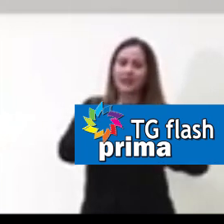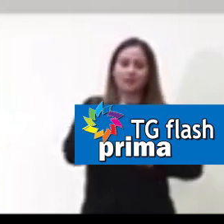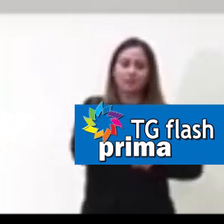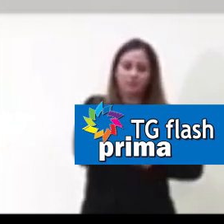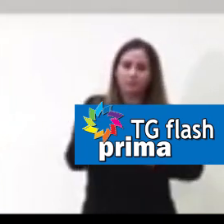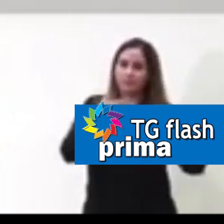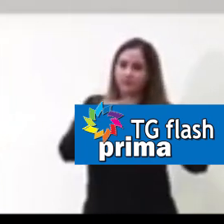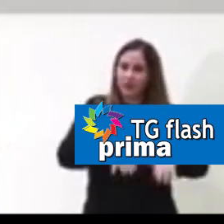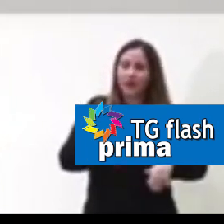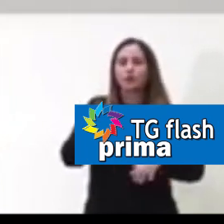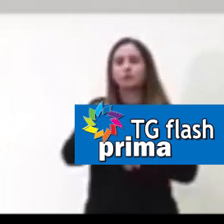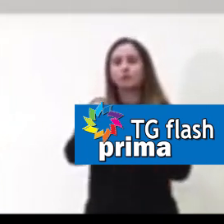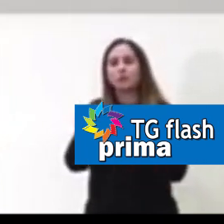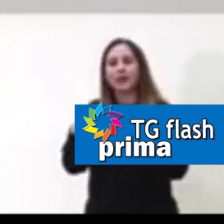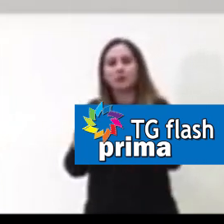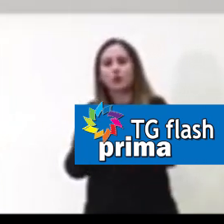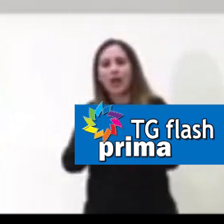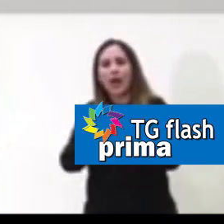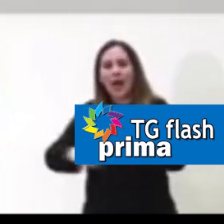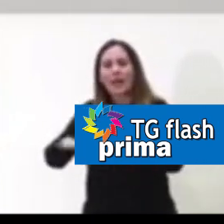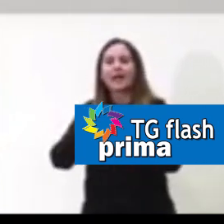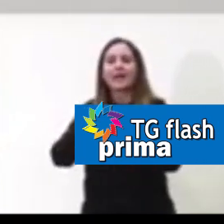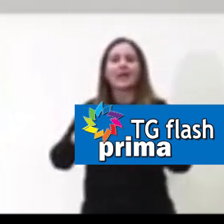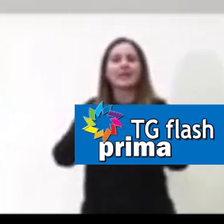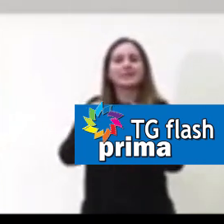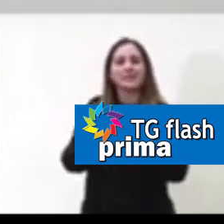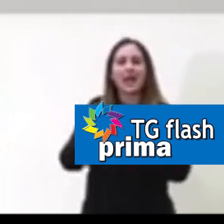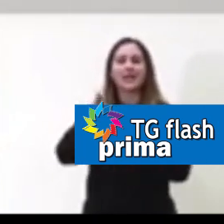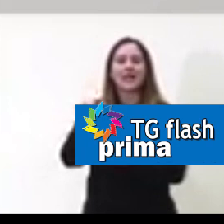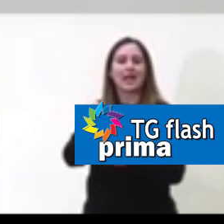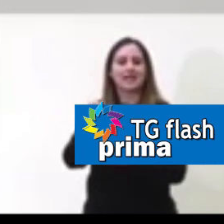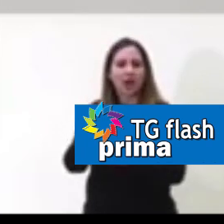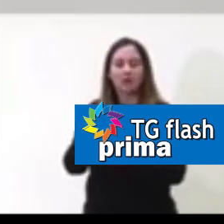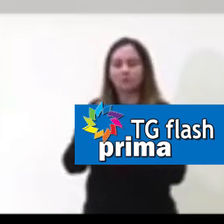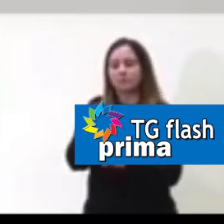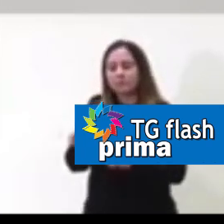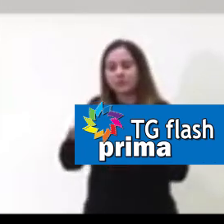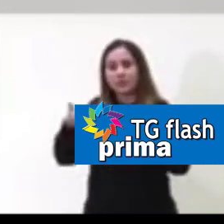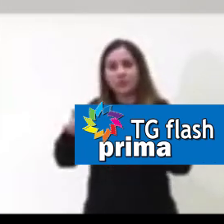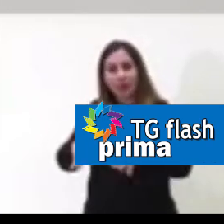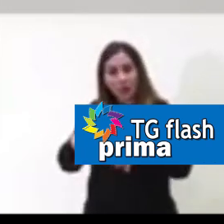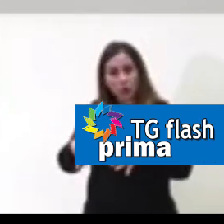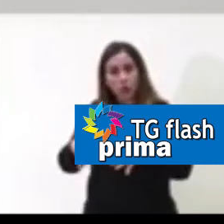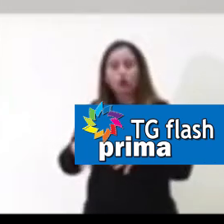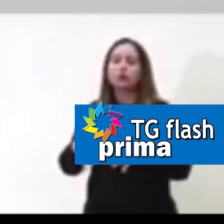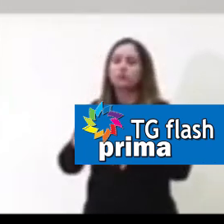il personale e i residenti nelle RSA, ma se viene rispettata la tabella di